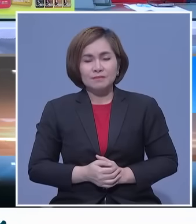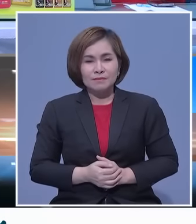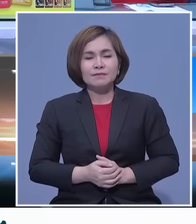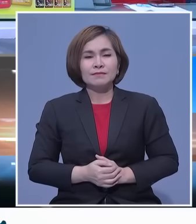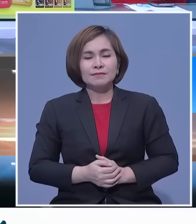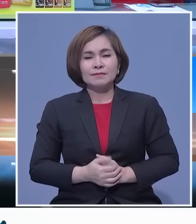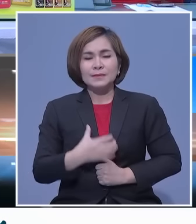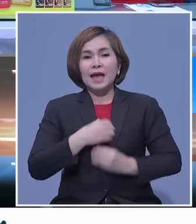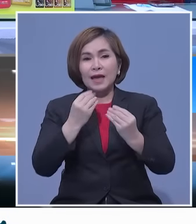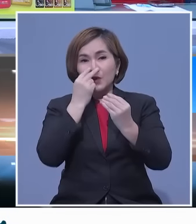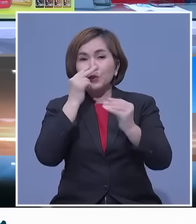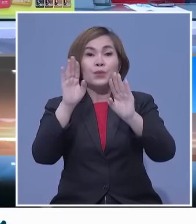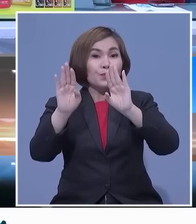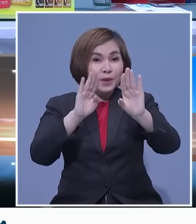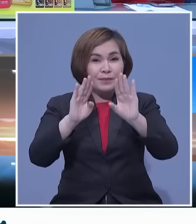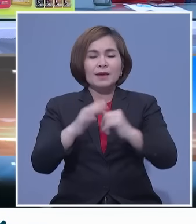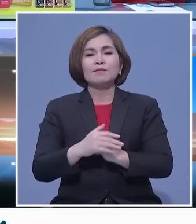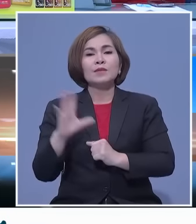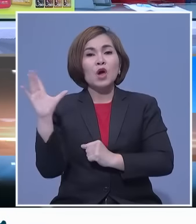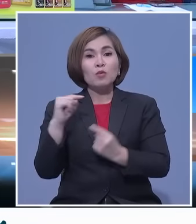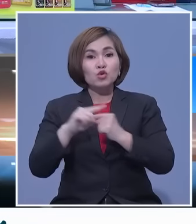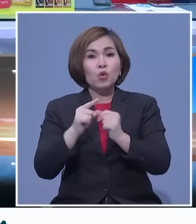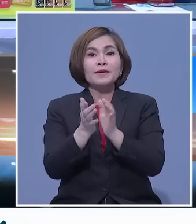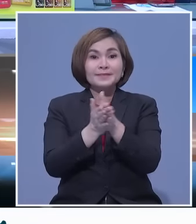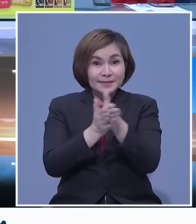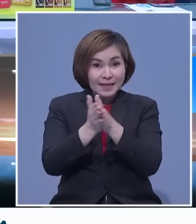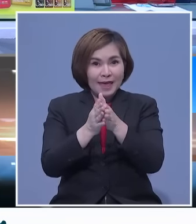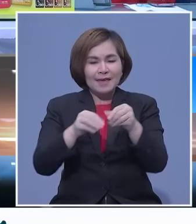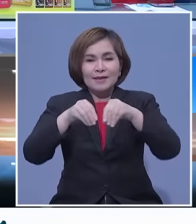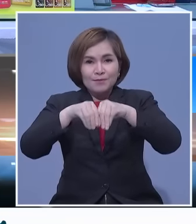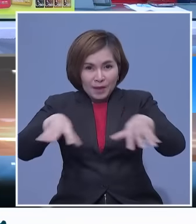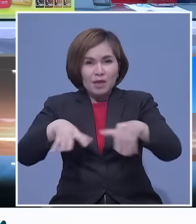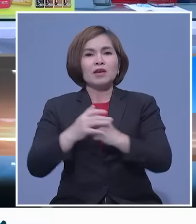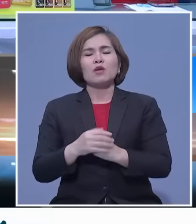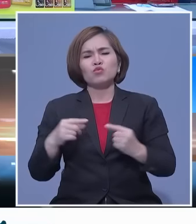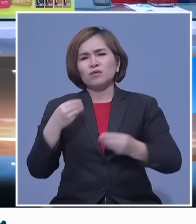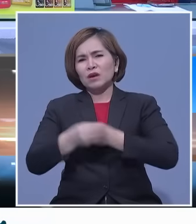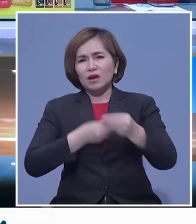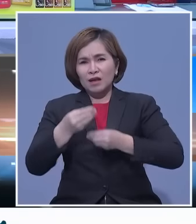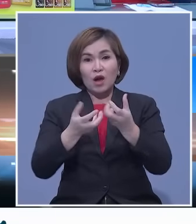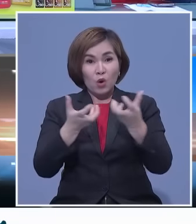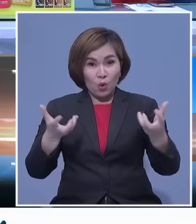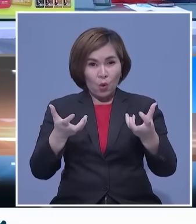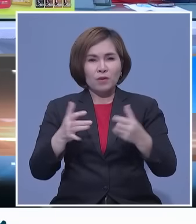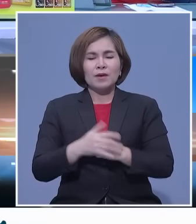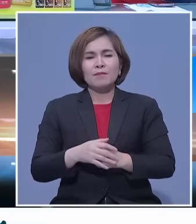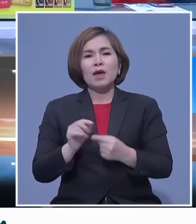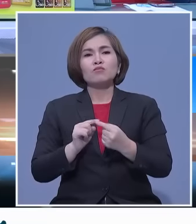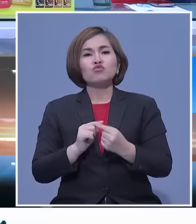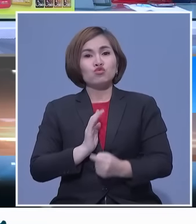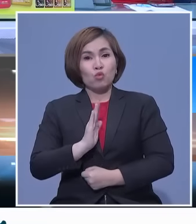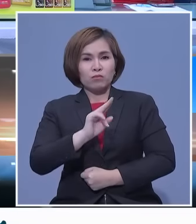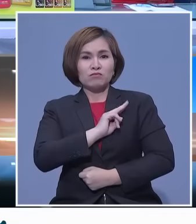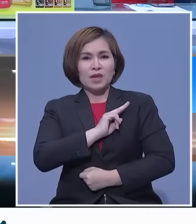นี้เราอยากจะเทียบให้ชัดๆจากโมเดลของแชร์ลูกโซ่กับโมเดลของการขายตรงซึ่งการขายตรงจริงๆเราก็รู้จักบริษัทใหญ่ๆกันเยอะ